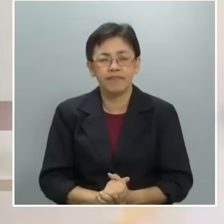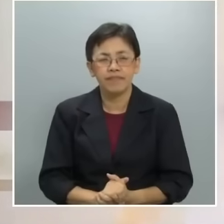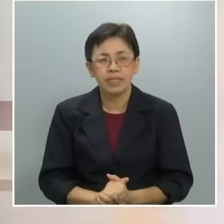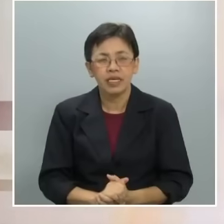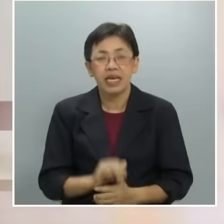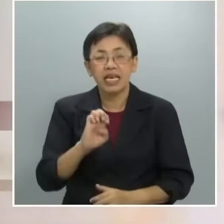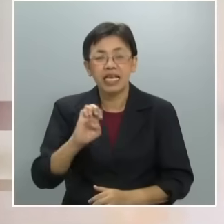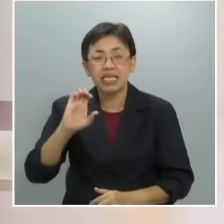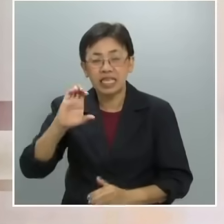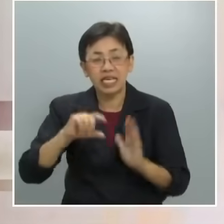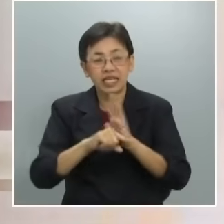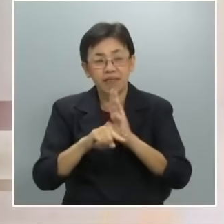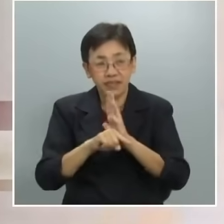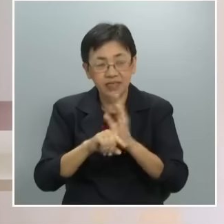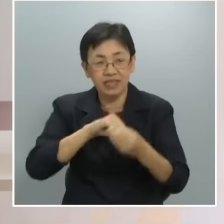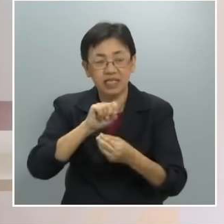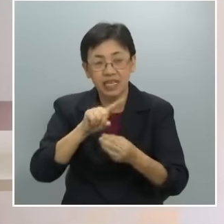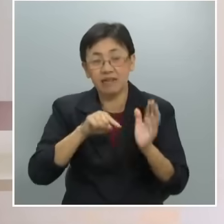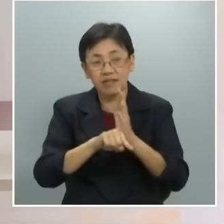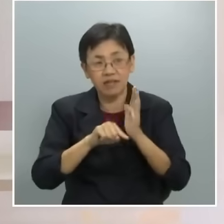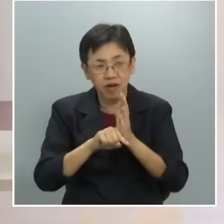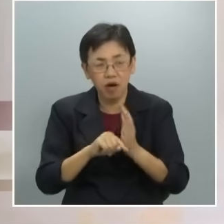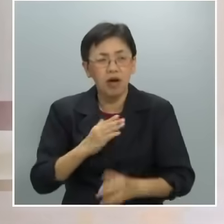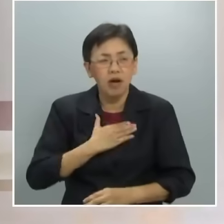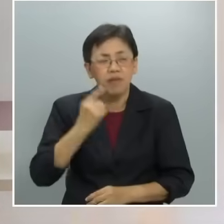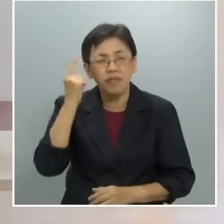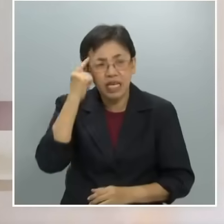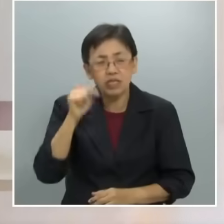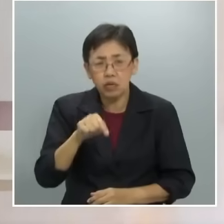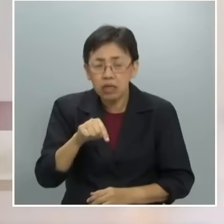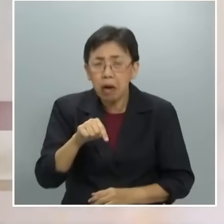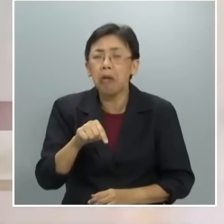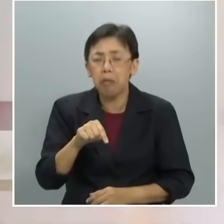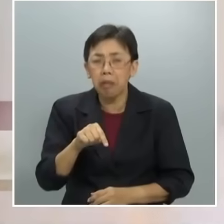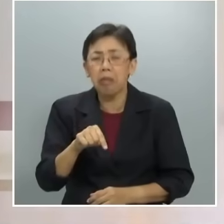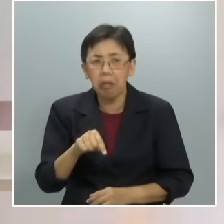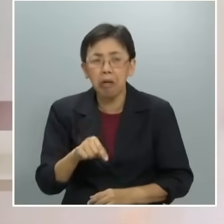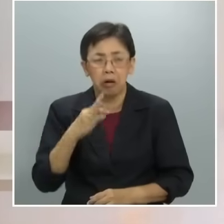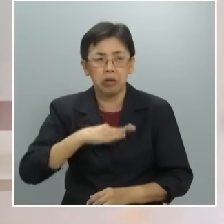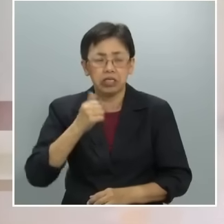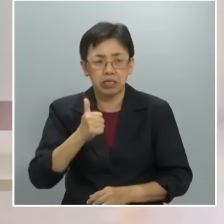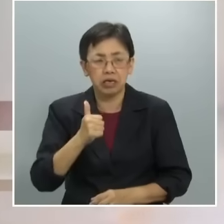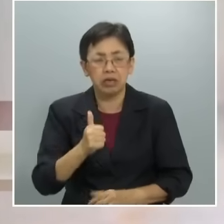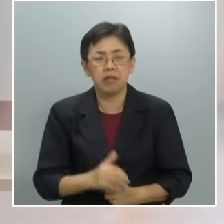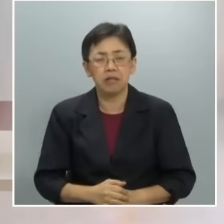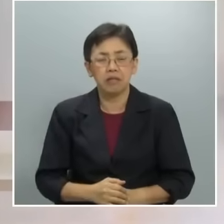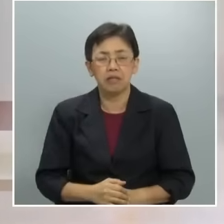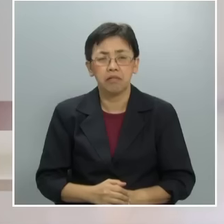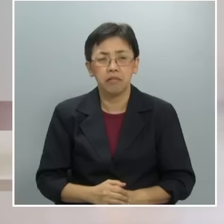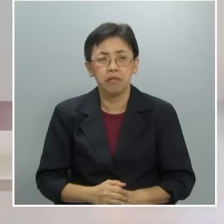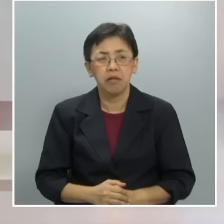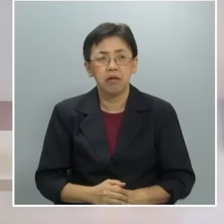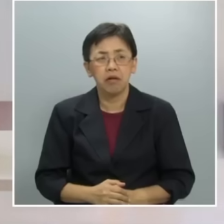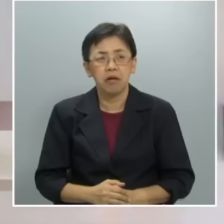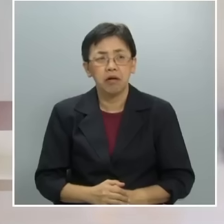เนี่ยก็ผมว่ามันก็เป็นเรื่องที่ดีมากๆใช่ไหมครับถ้าเกิดมันแต่ว่าใครเขาจะมาสร้